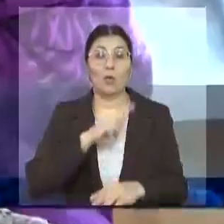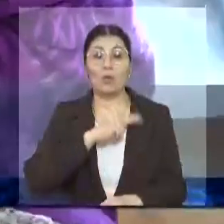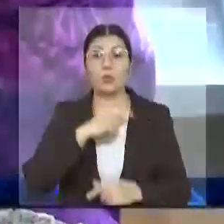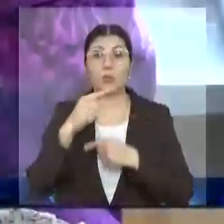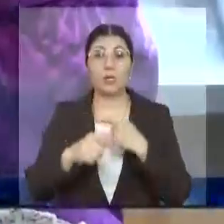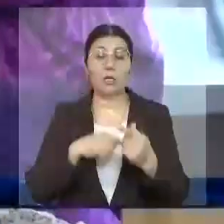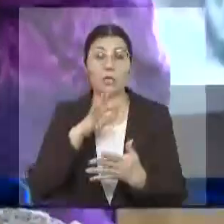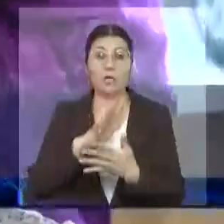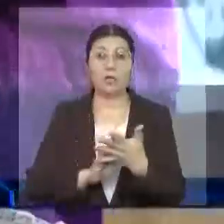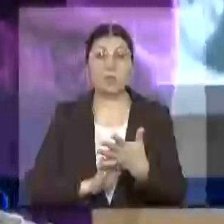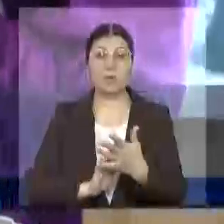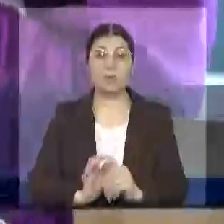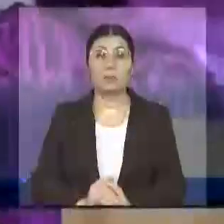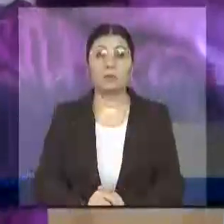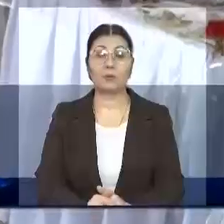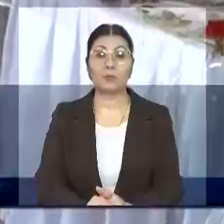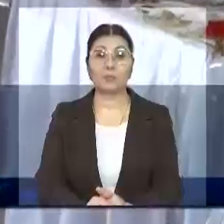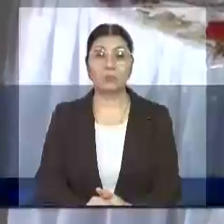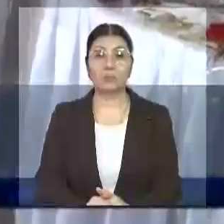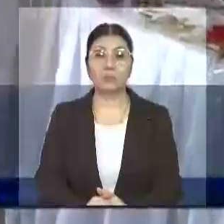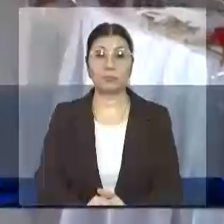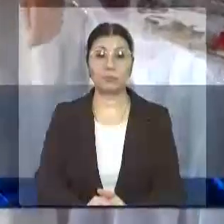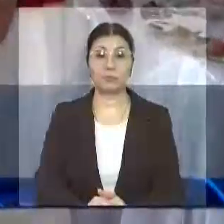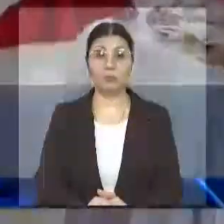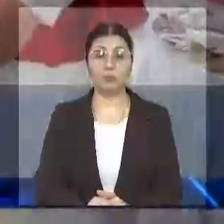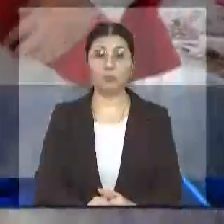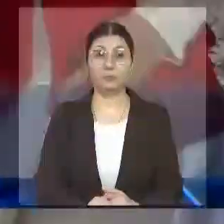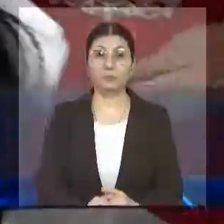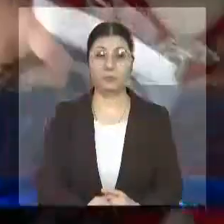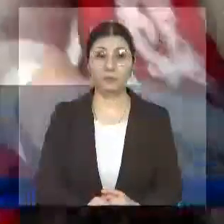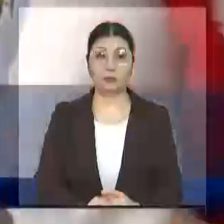қарай жалғаса бермек. Мирай Сатай, Ботагөз Айтжанова, Жанат Ілсагиев, Ақтөбе телеарнасы.